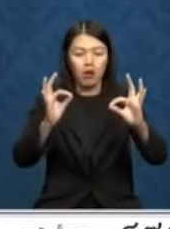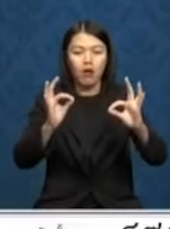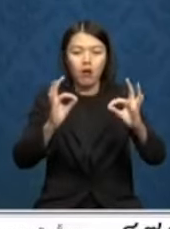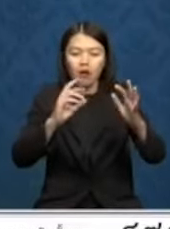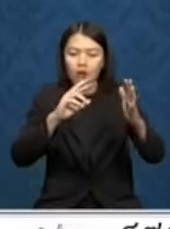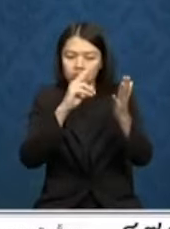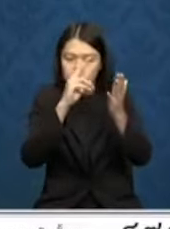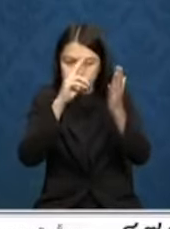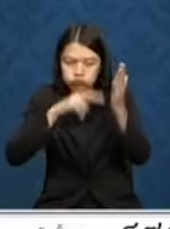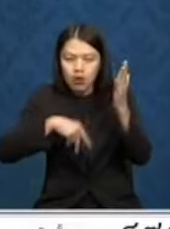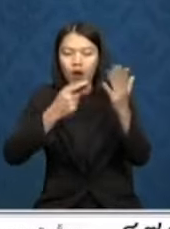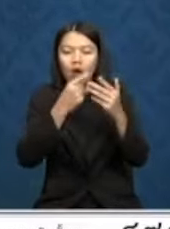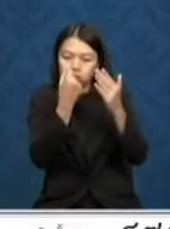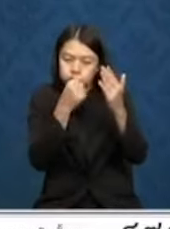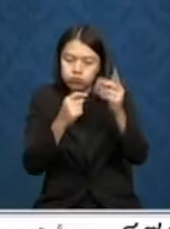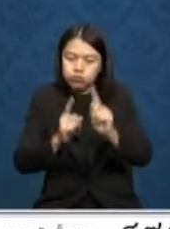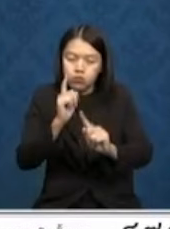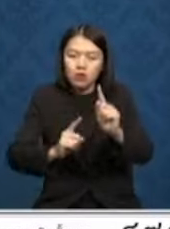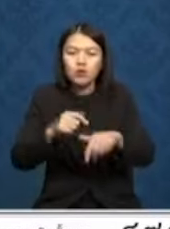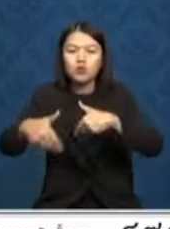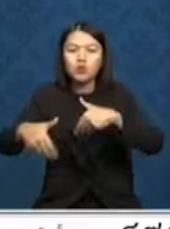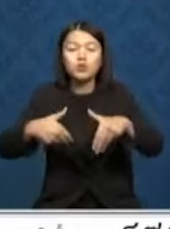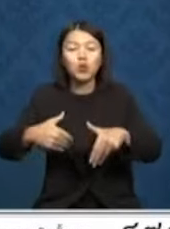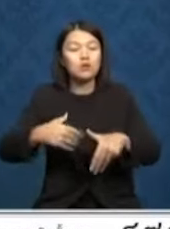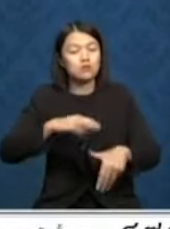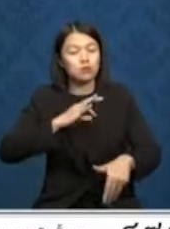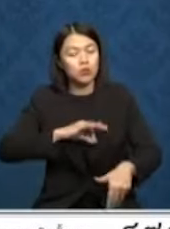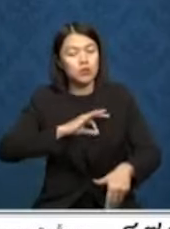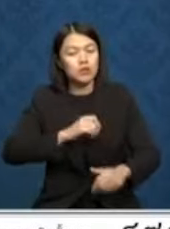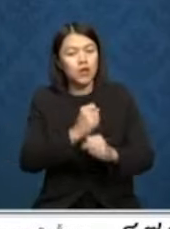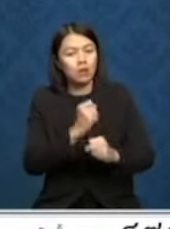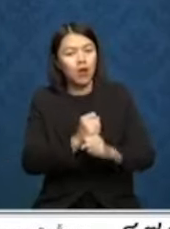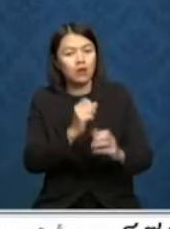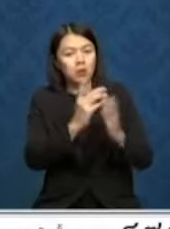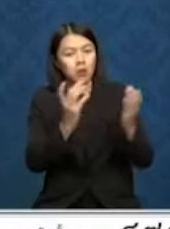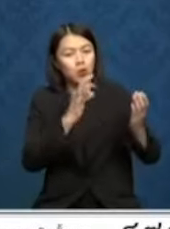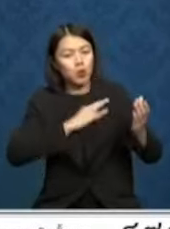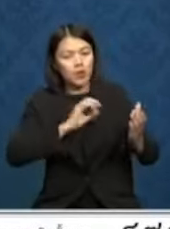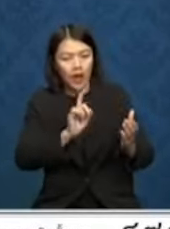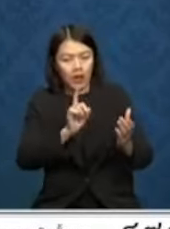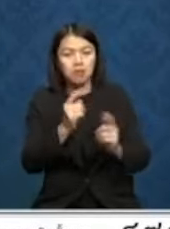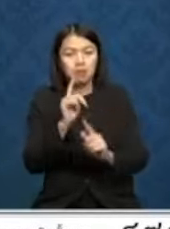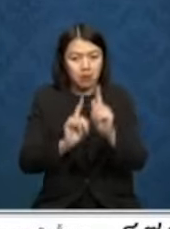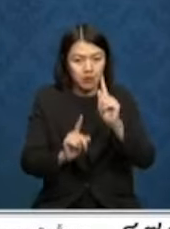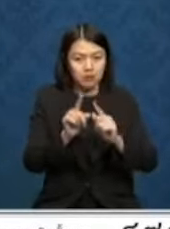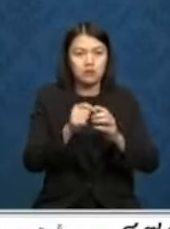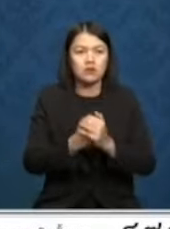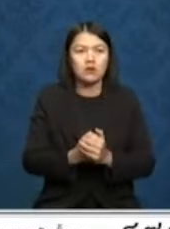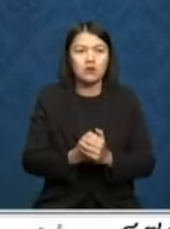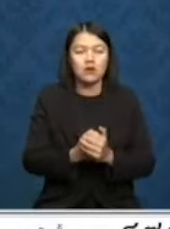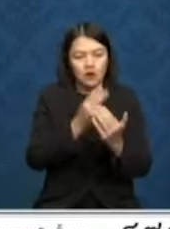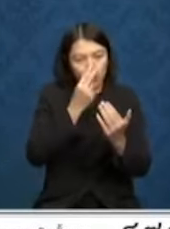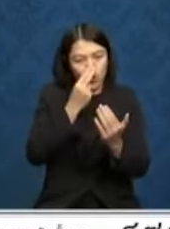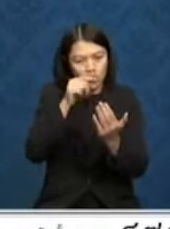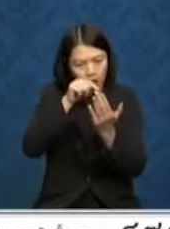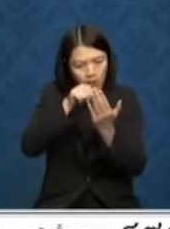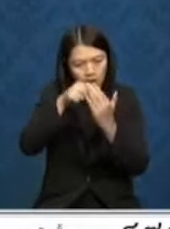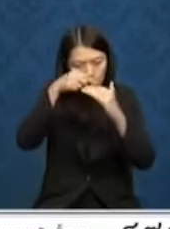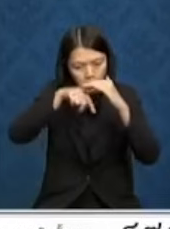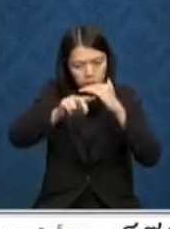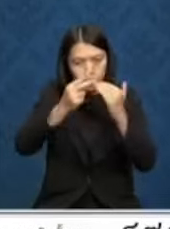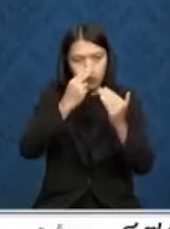วจความคิดเห็นที่ประชาชนนะคะมีต่อการทำงานของศาลรัฐธรรมนูญค่ะแต่พอดิฉันเปิดนะคะเข้า